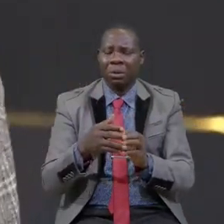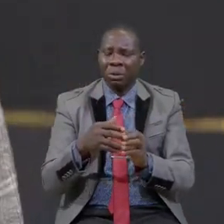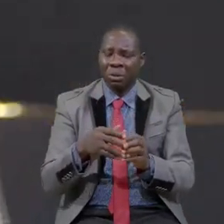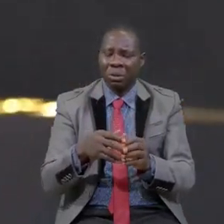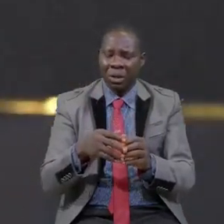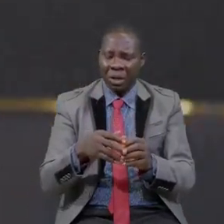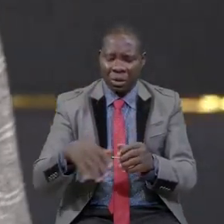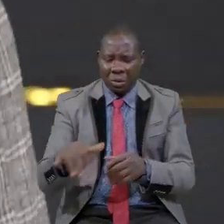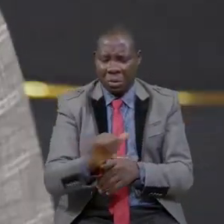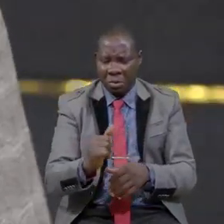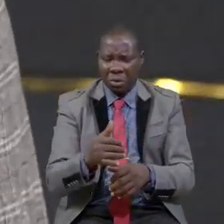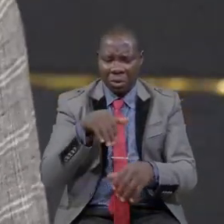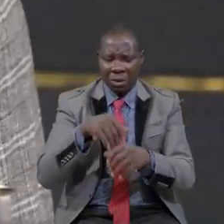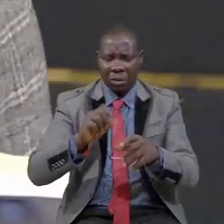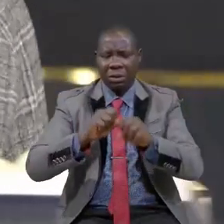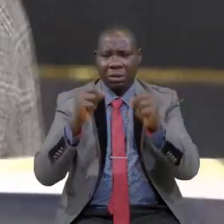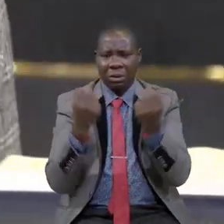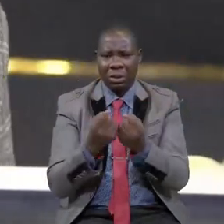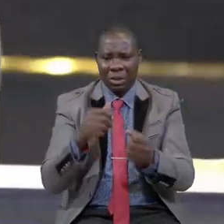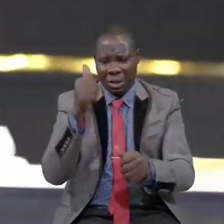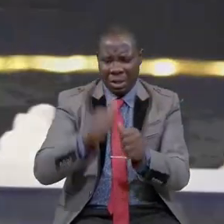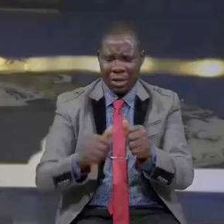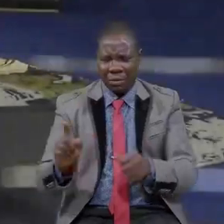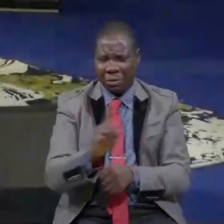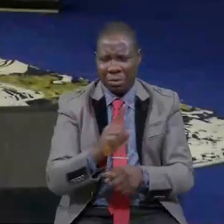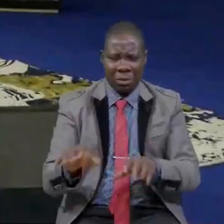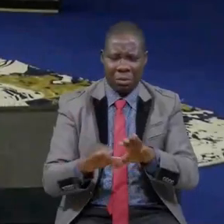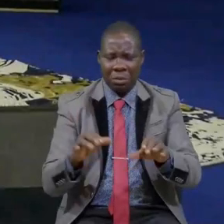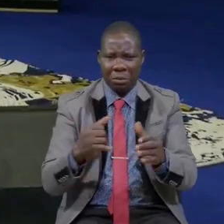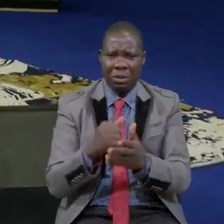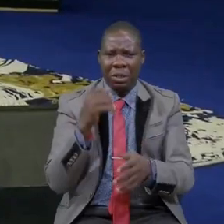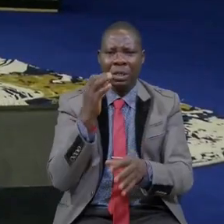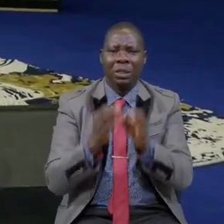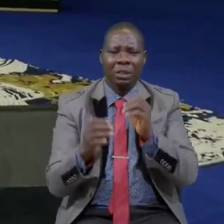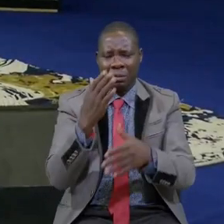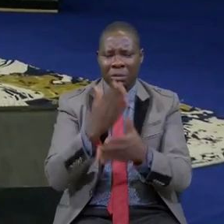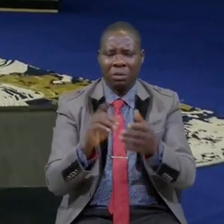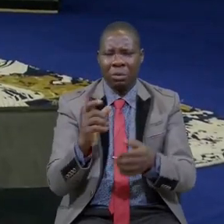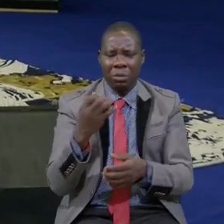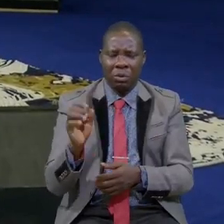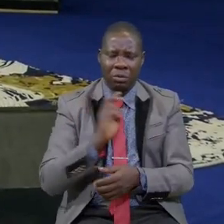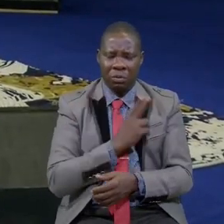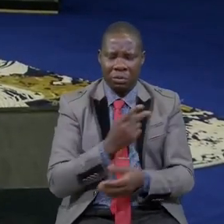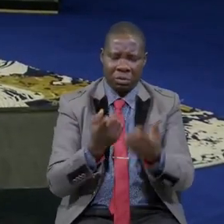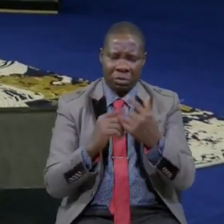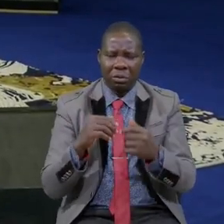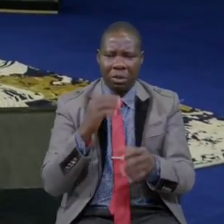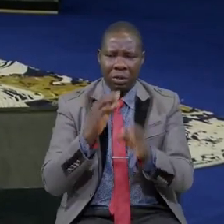fait. Et si certains parmi nous, nous venons, nous disons, quand tu regardes une femme,